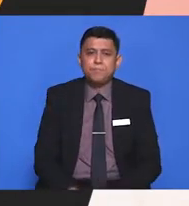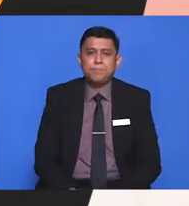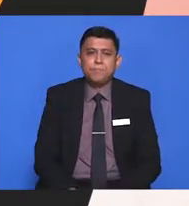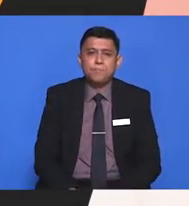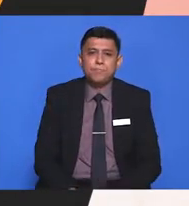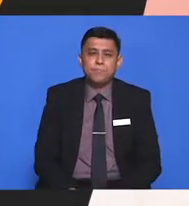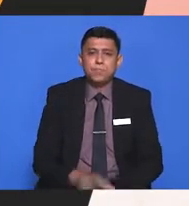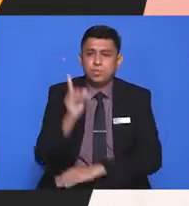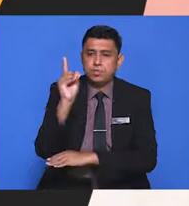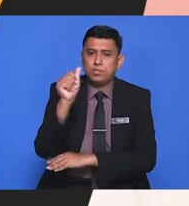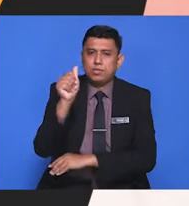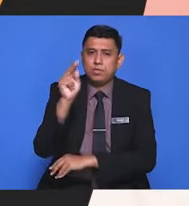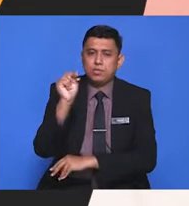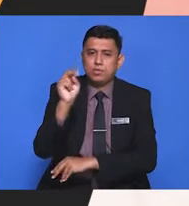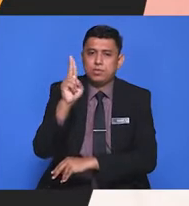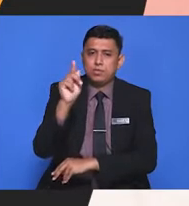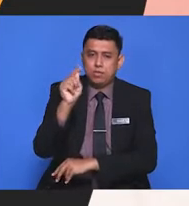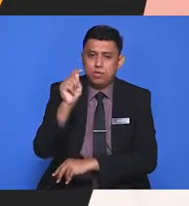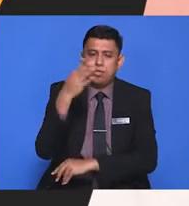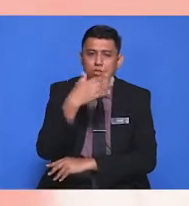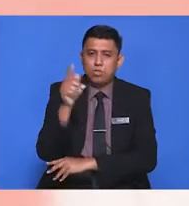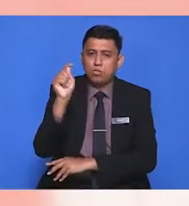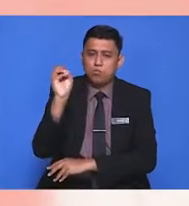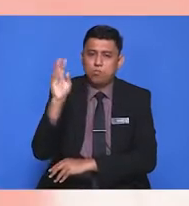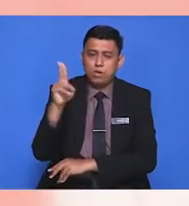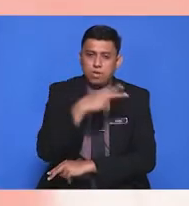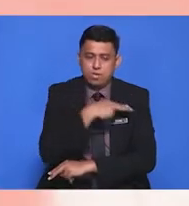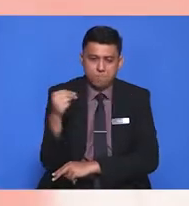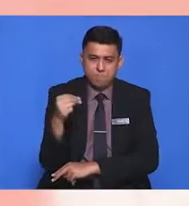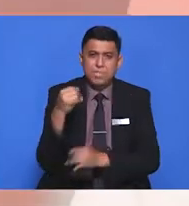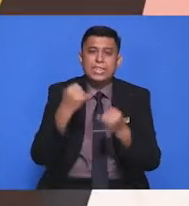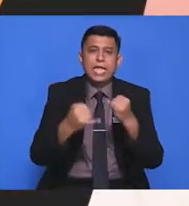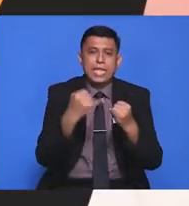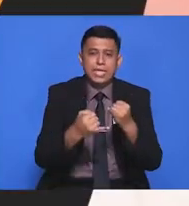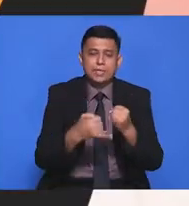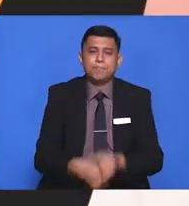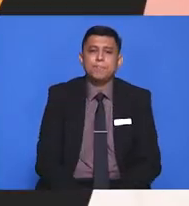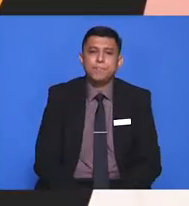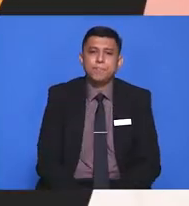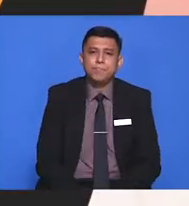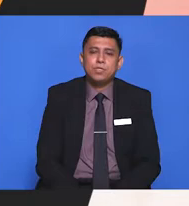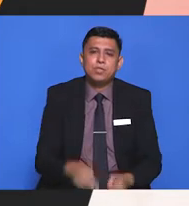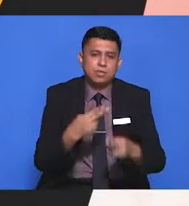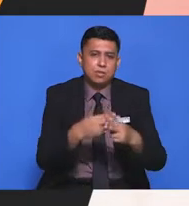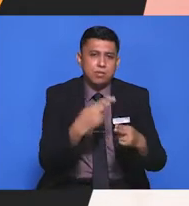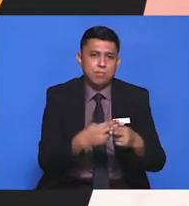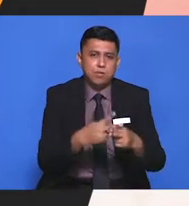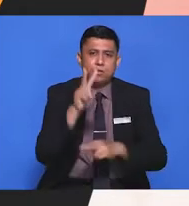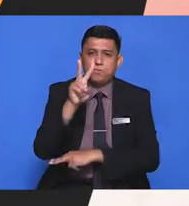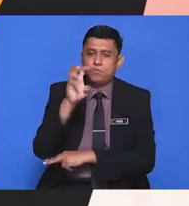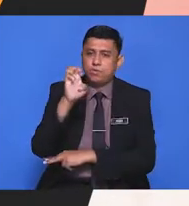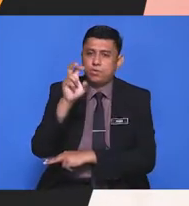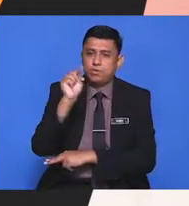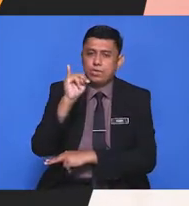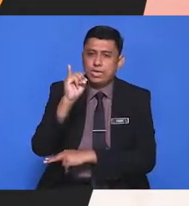murid-murid, Danau Toba di Indonesia. Dan soalan uji kendiri yang terakhir ialah, nama julukannya ialah Venice Timur